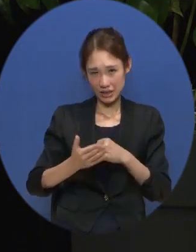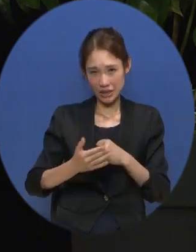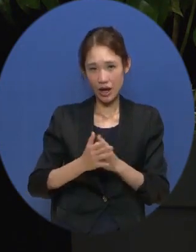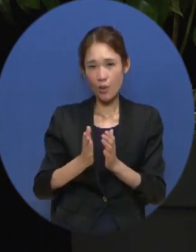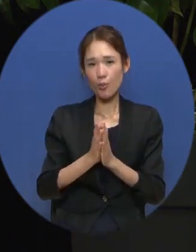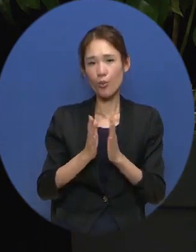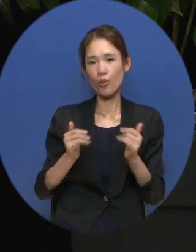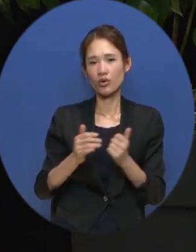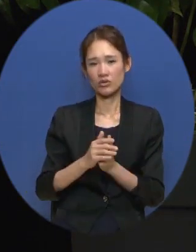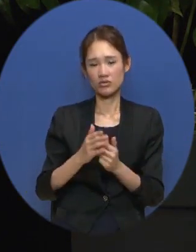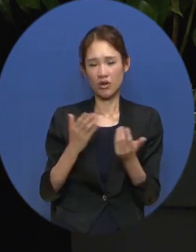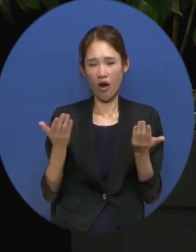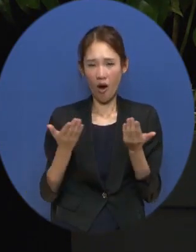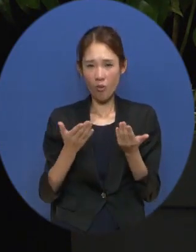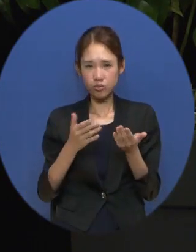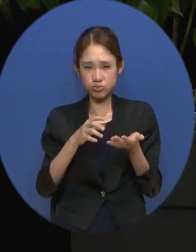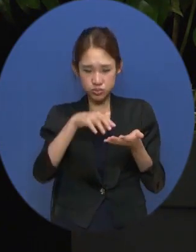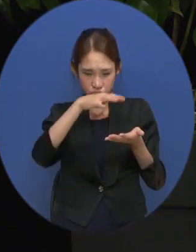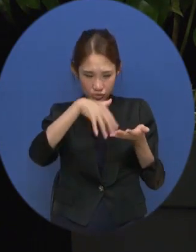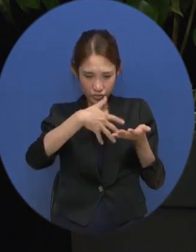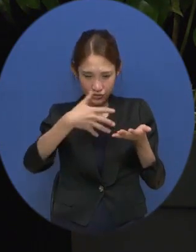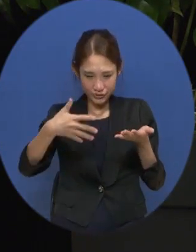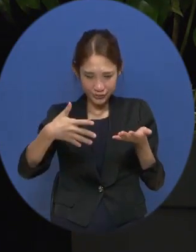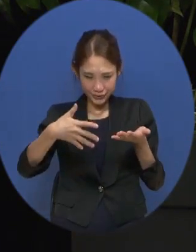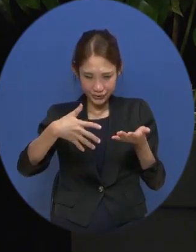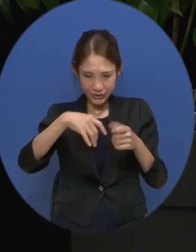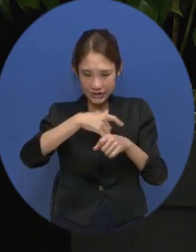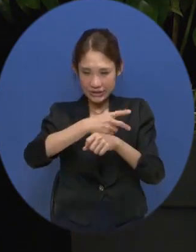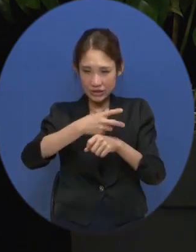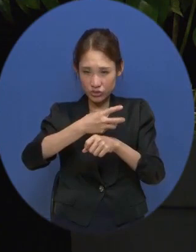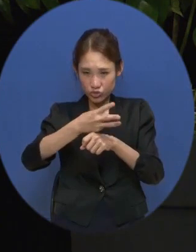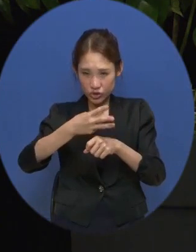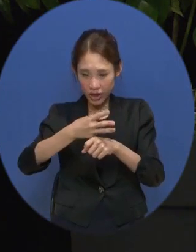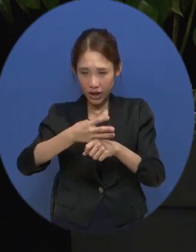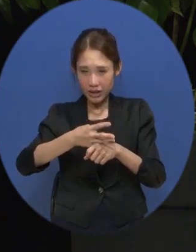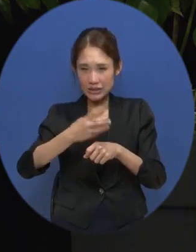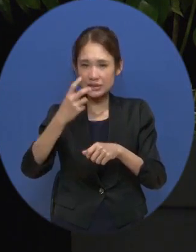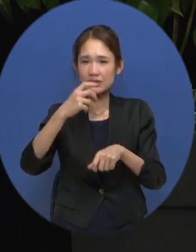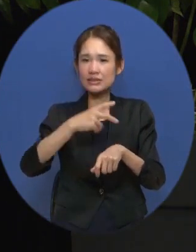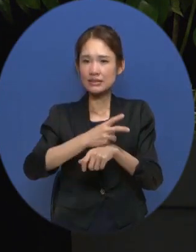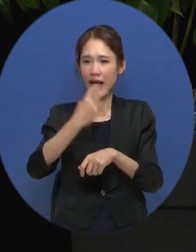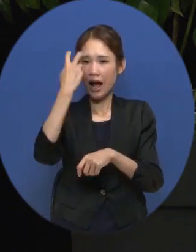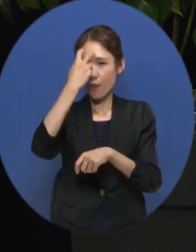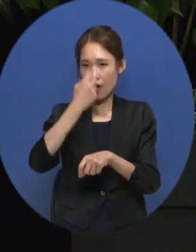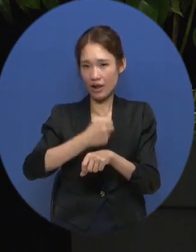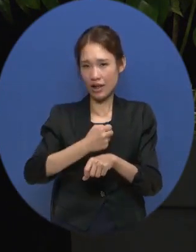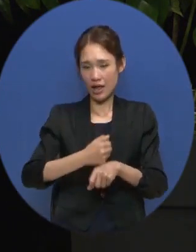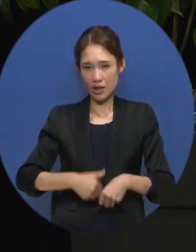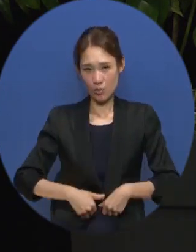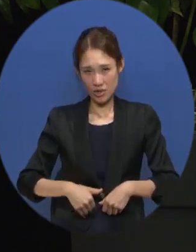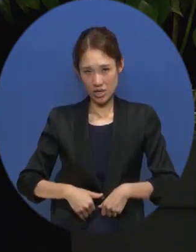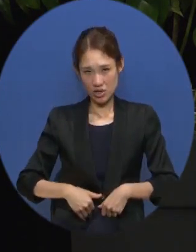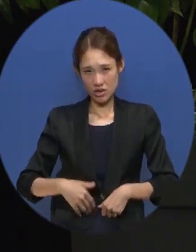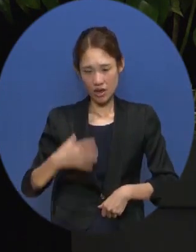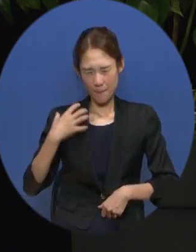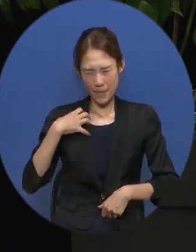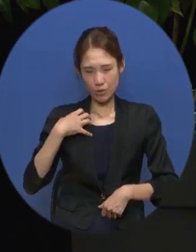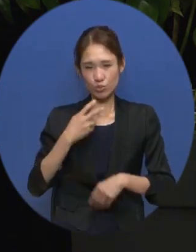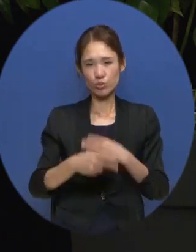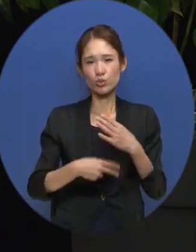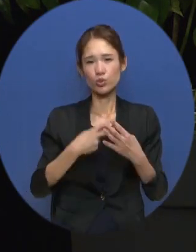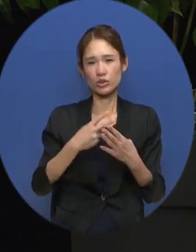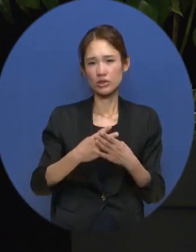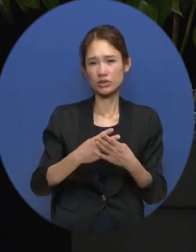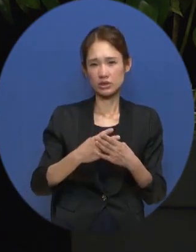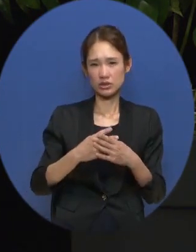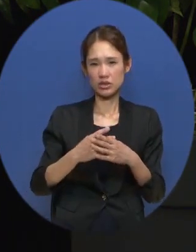본인이 업무 스케줄을 관리를 잘해야 돼요. 예, 본인이 맡은 프로젝트를